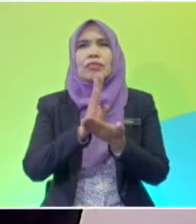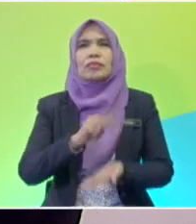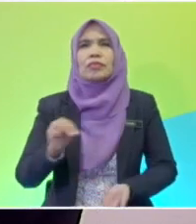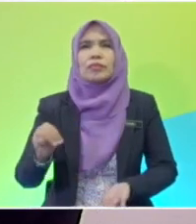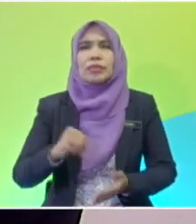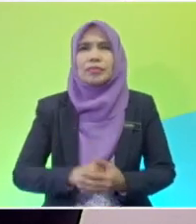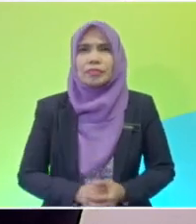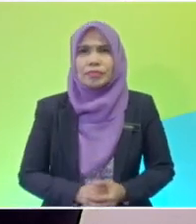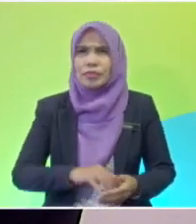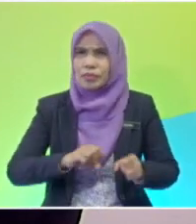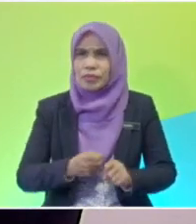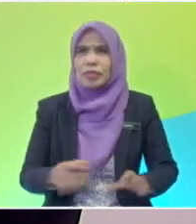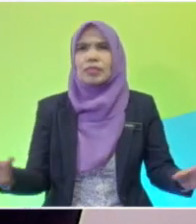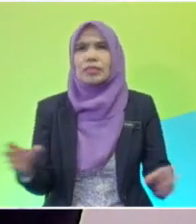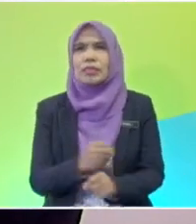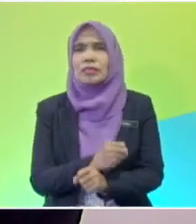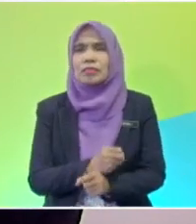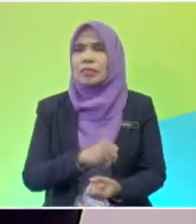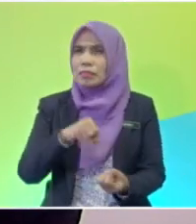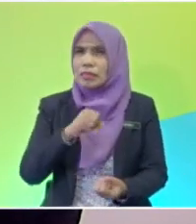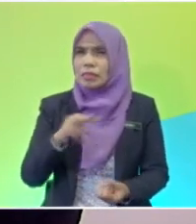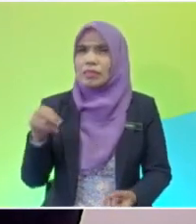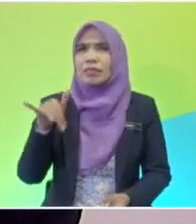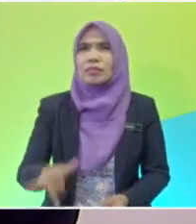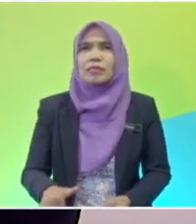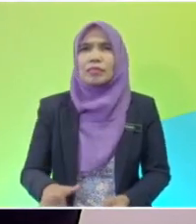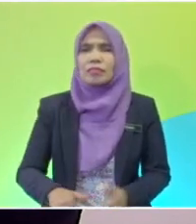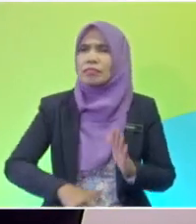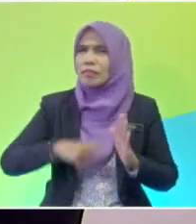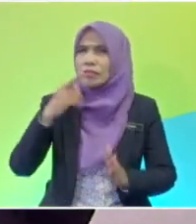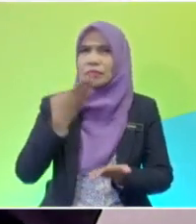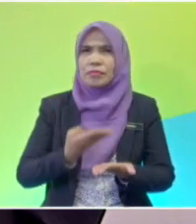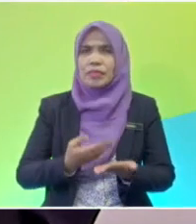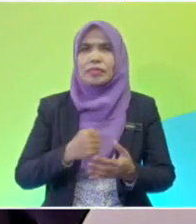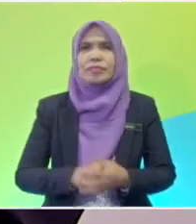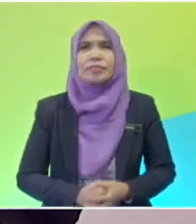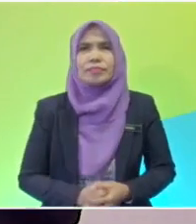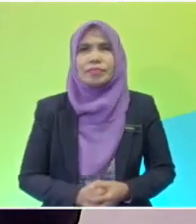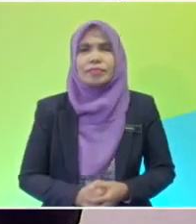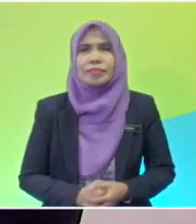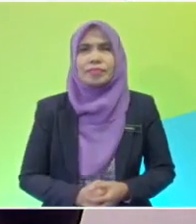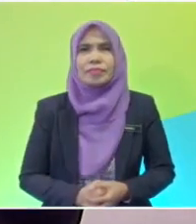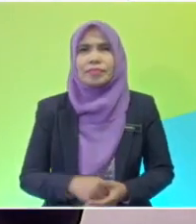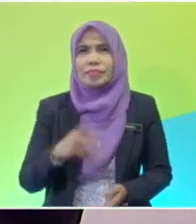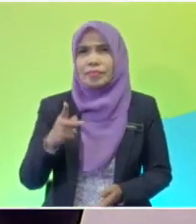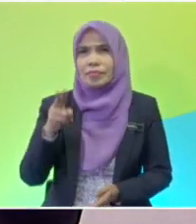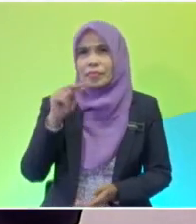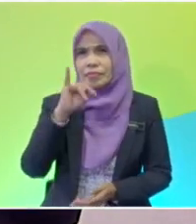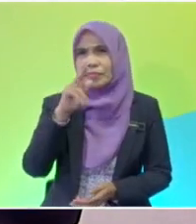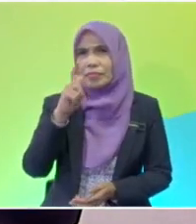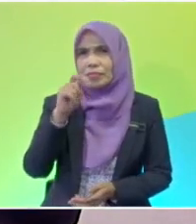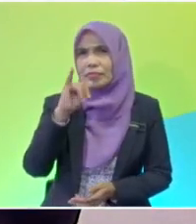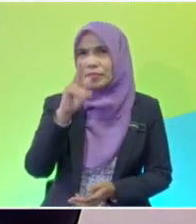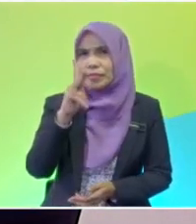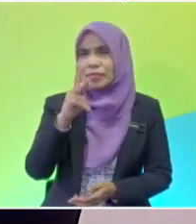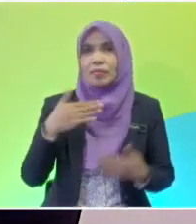dalam usaha untuk mereka keluar daripada konteks isu dalaman dan luaran tadi adalah